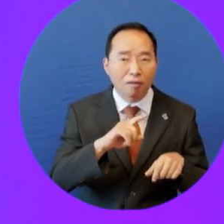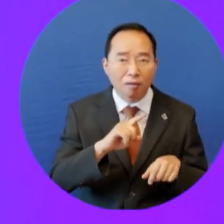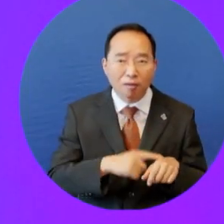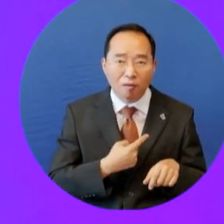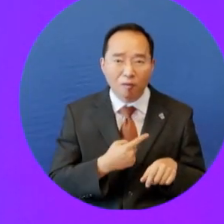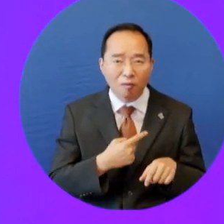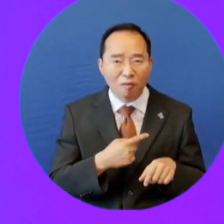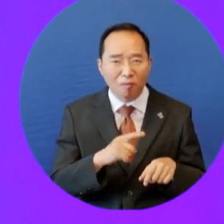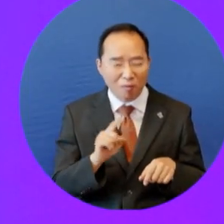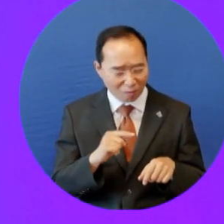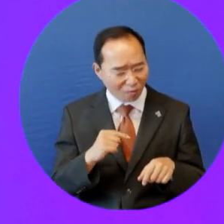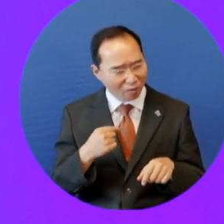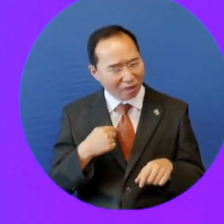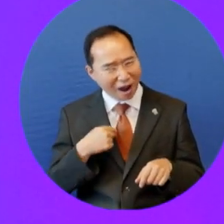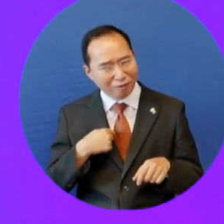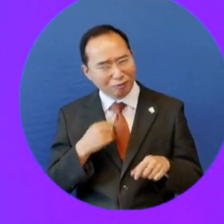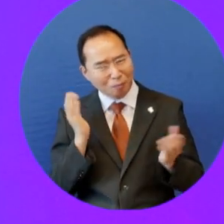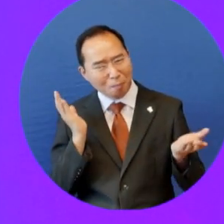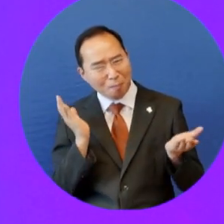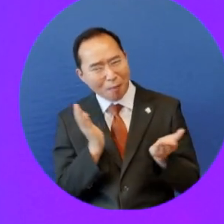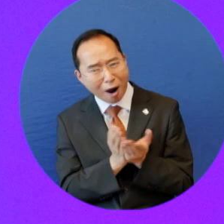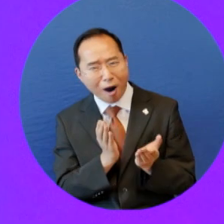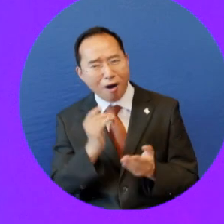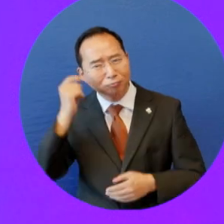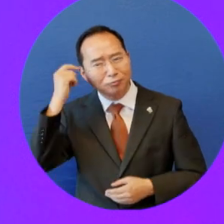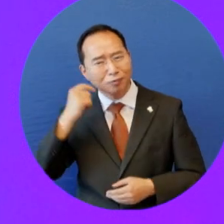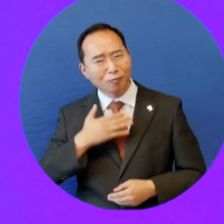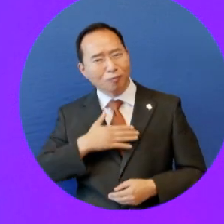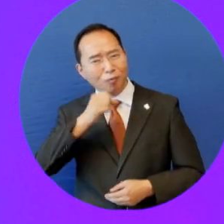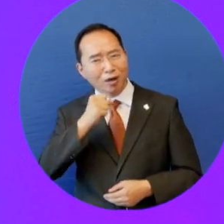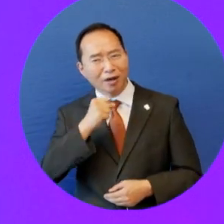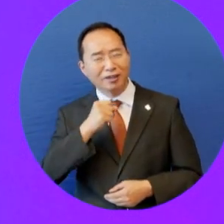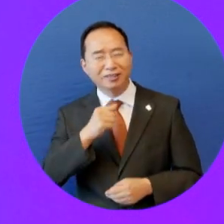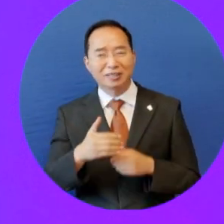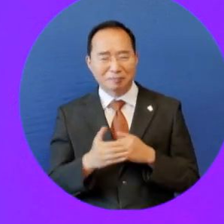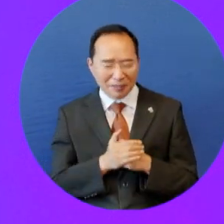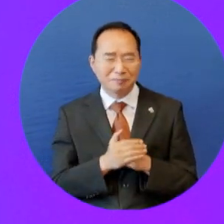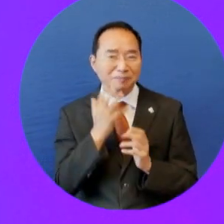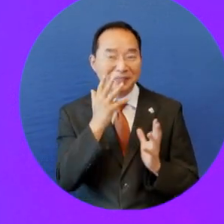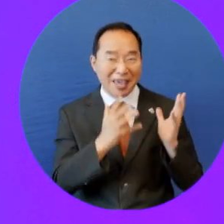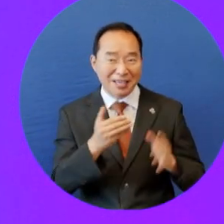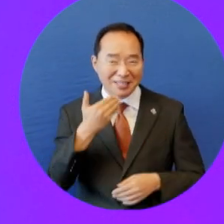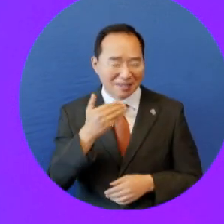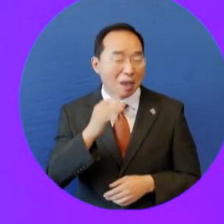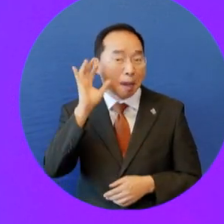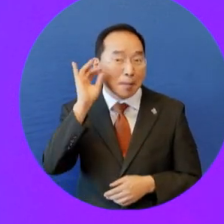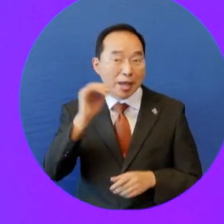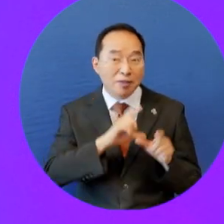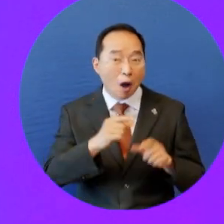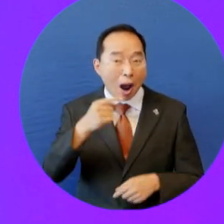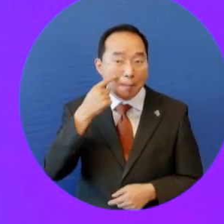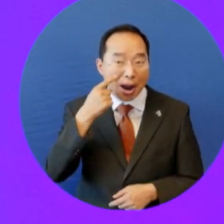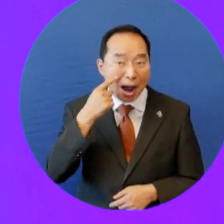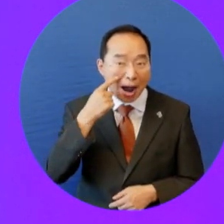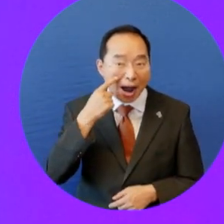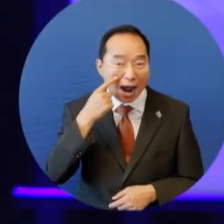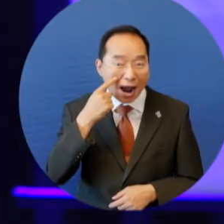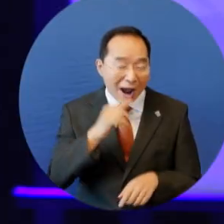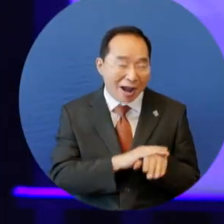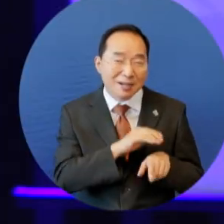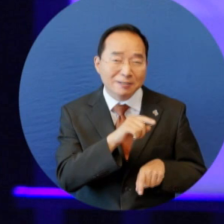저도 모르게 뭔가 좀 나랑 맞는 것 같은 느낌이 들더라고요. 그래서 채식을 한 100일 정도 더 해보게